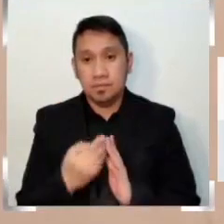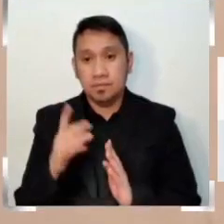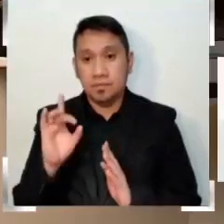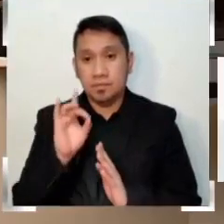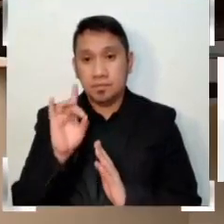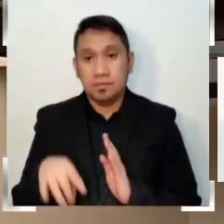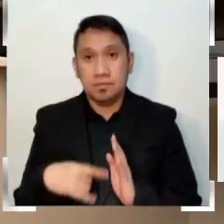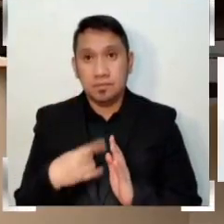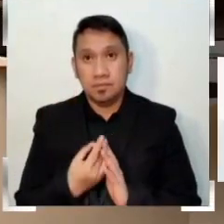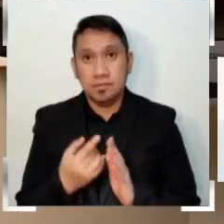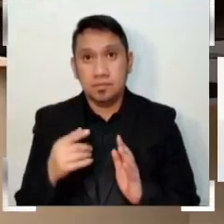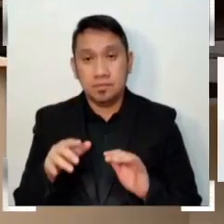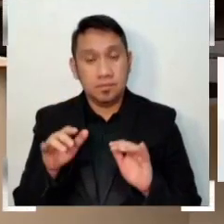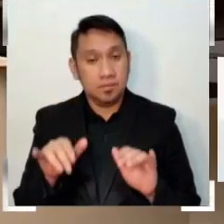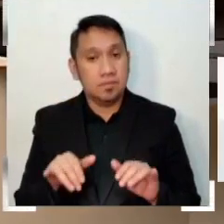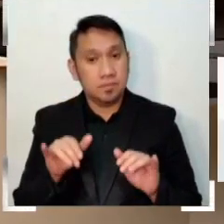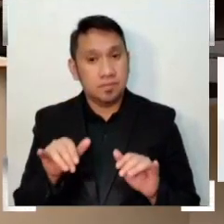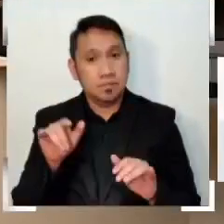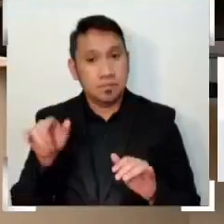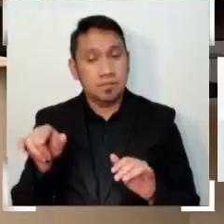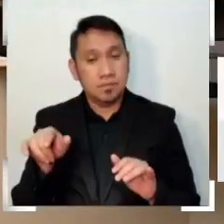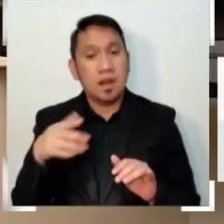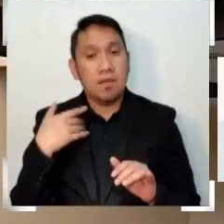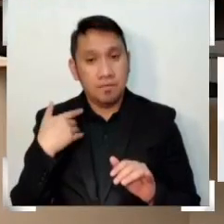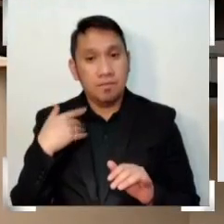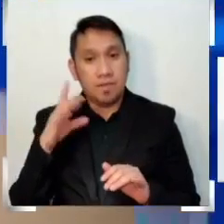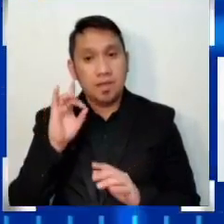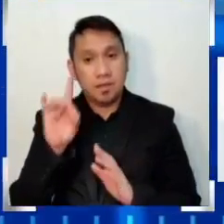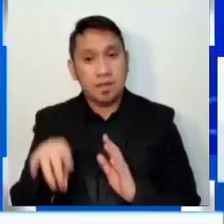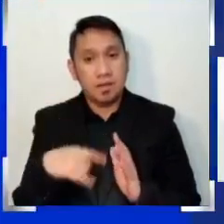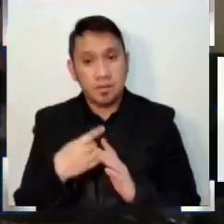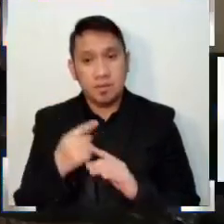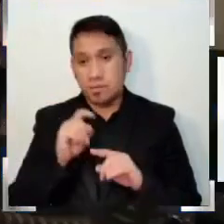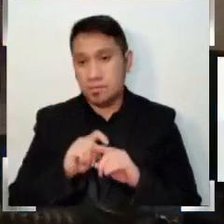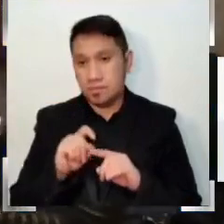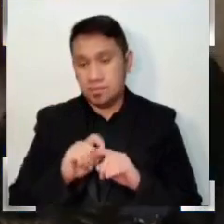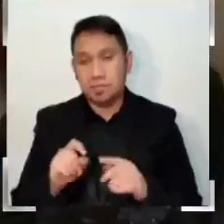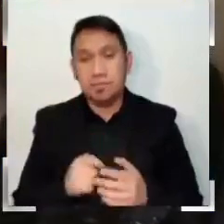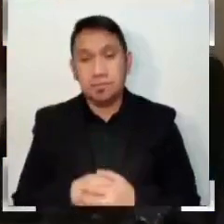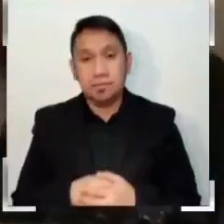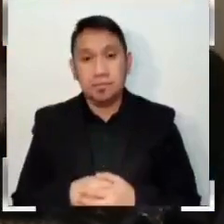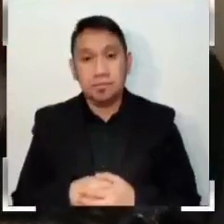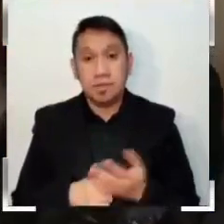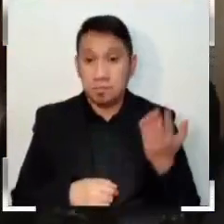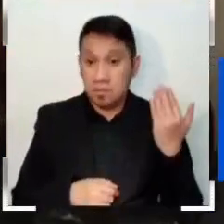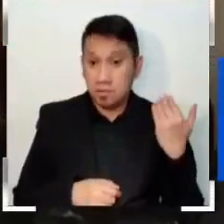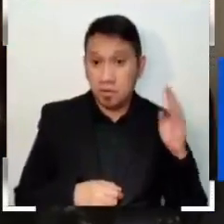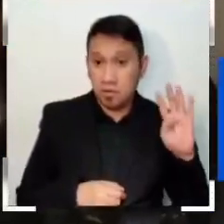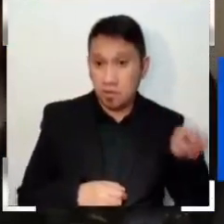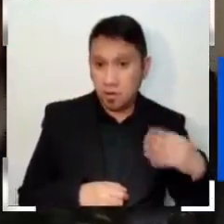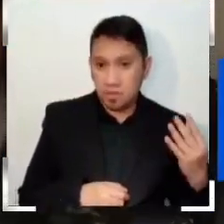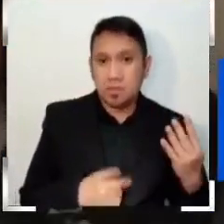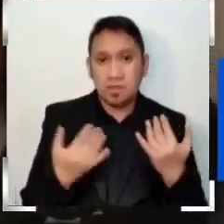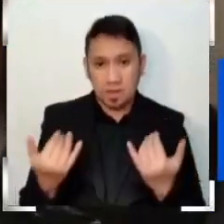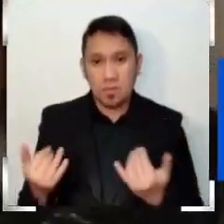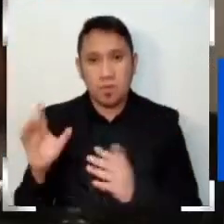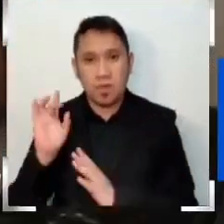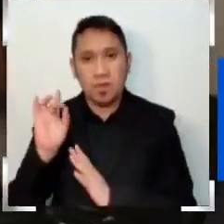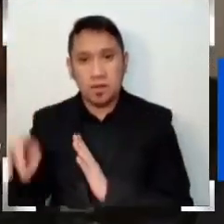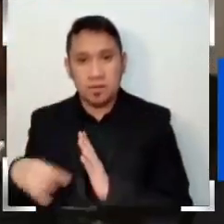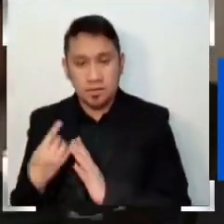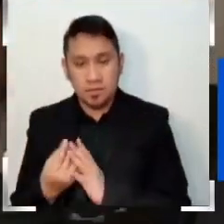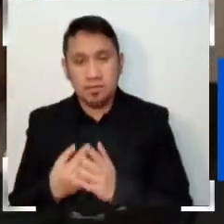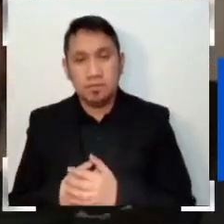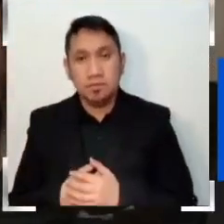itinagal ng supply ng kuryente kada araw sa Occidental Mindoro. As of last night, alam ko mag-8 hours na sila. Nakahanap